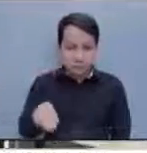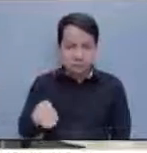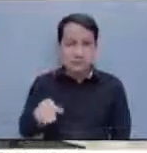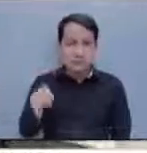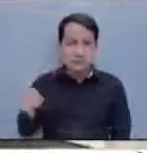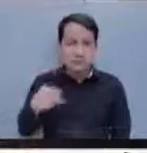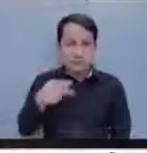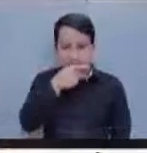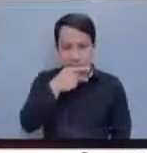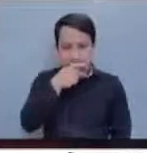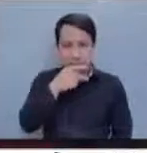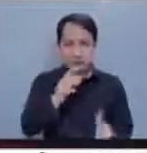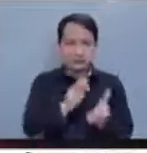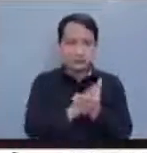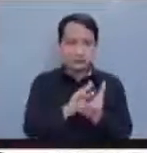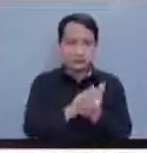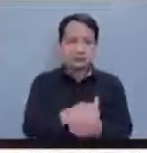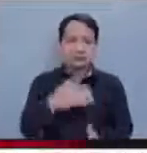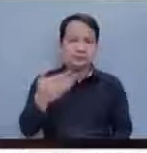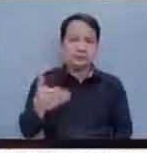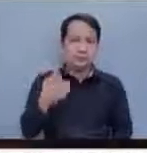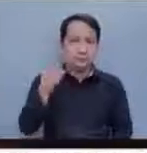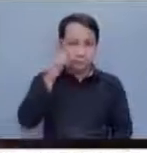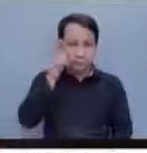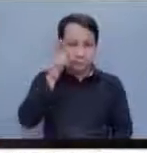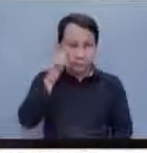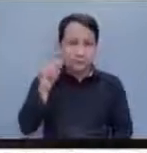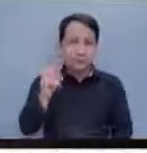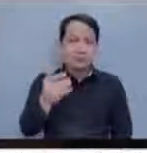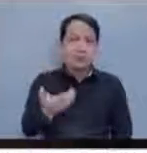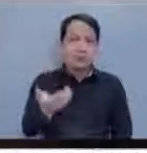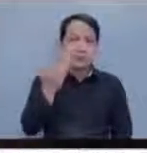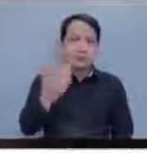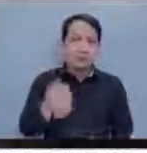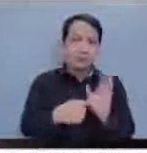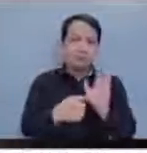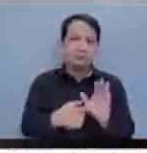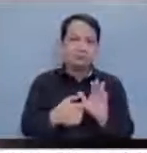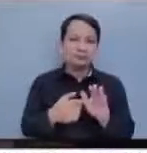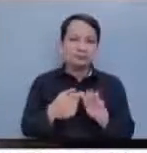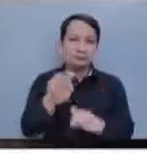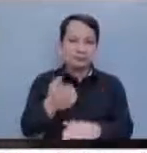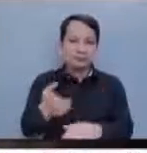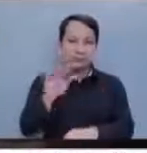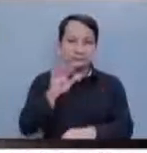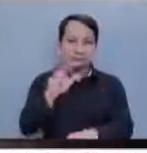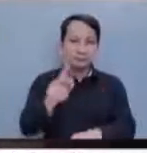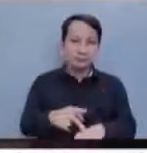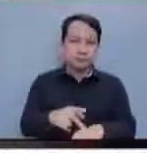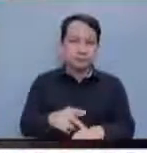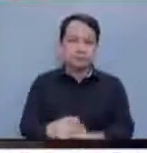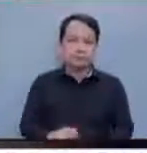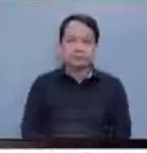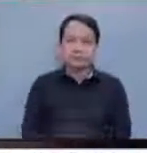pribadong eskwelahan. Luisa Erispe para sa Morning Show ng Bayan, Rise and Shine Pilipinas.